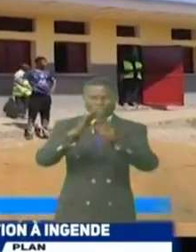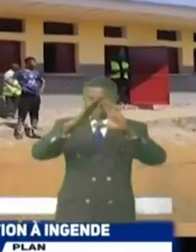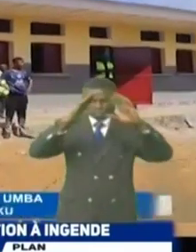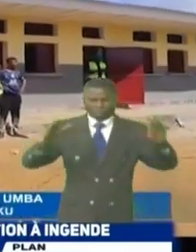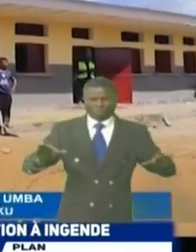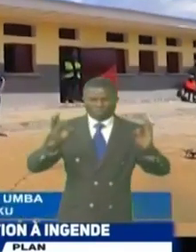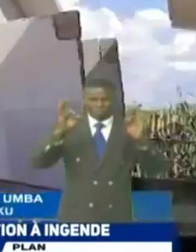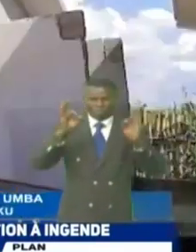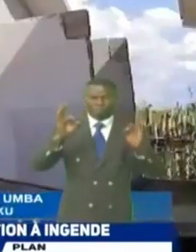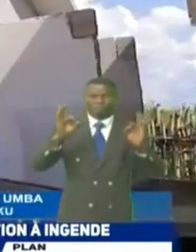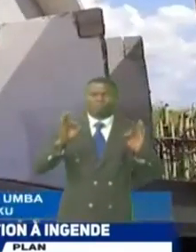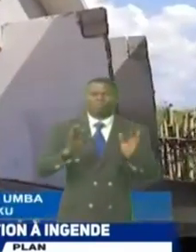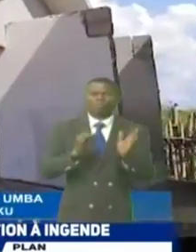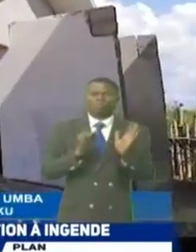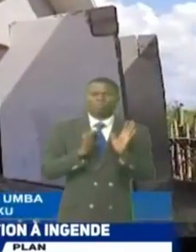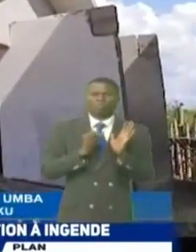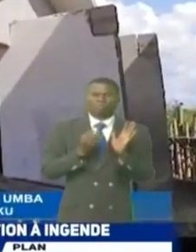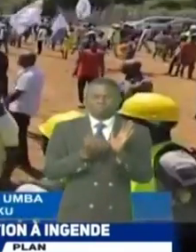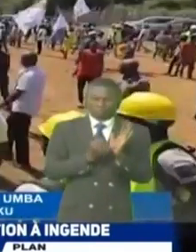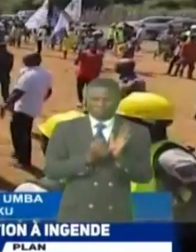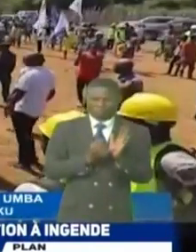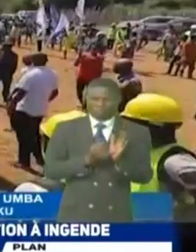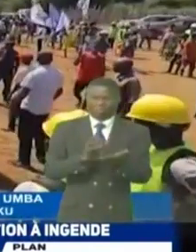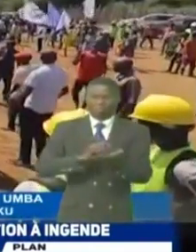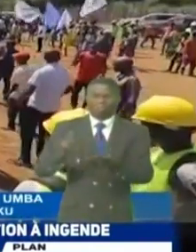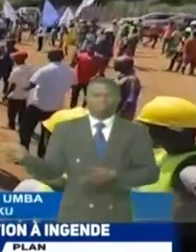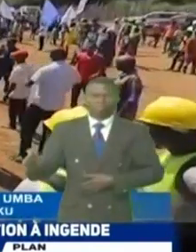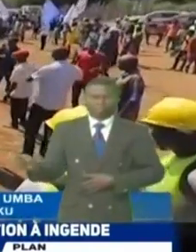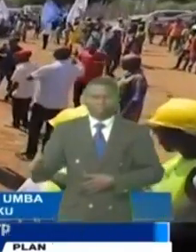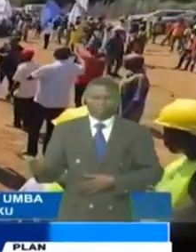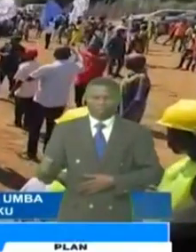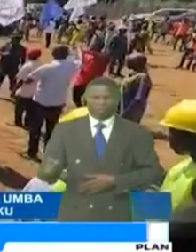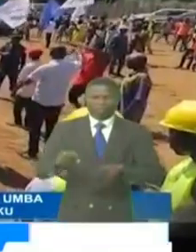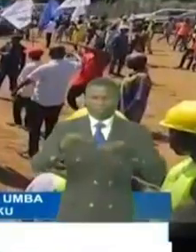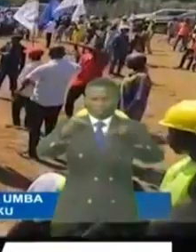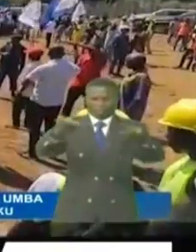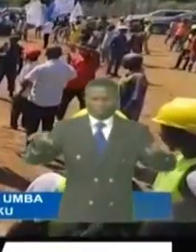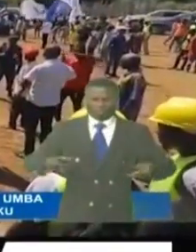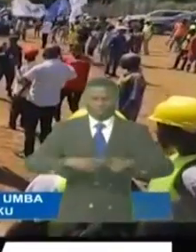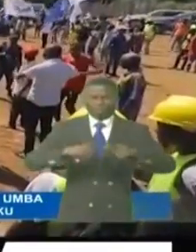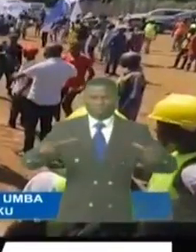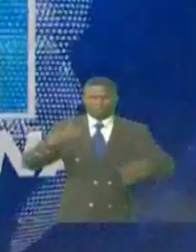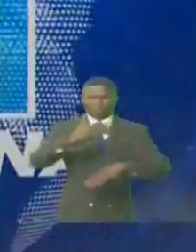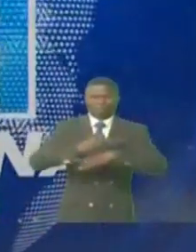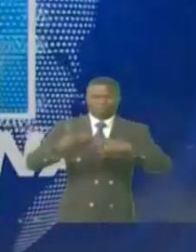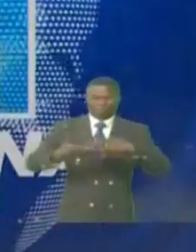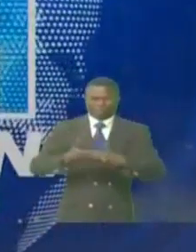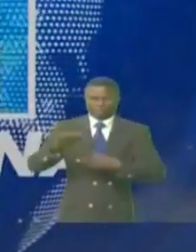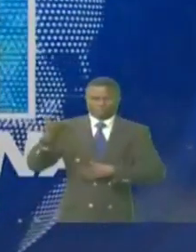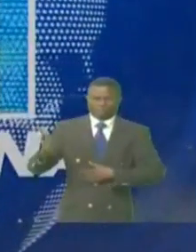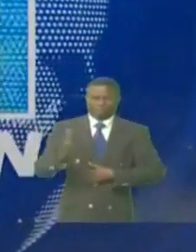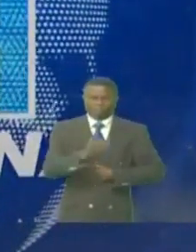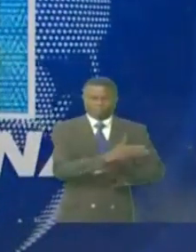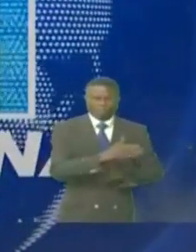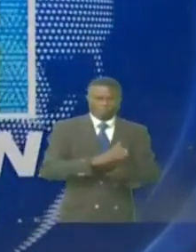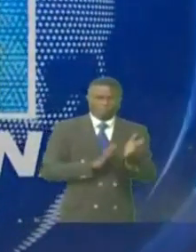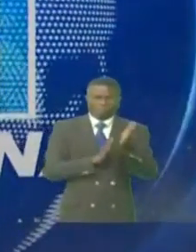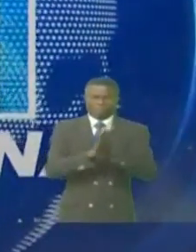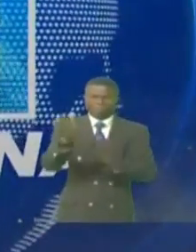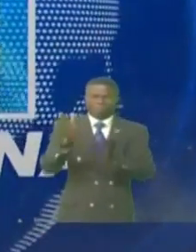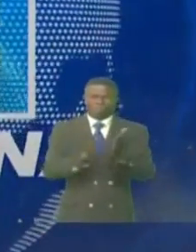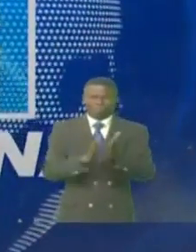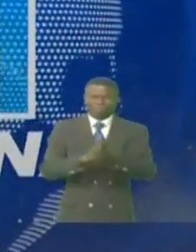6 classes, des sanitaires, une salle polyvalente construite par une entreprise locale. 15